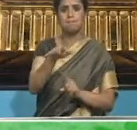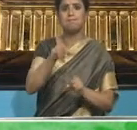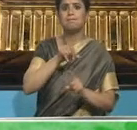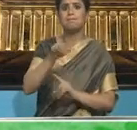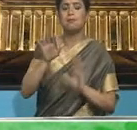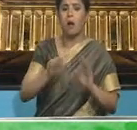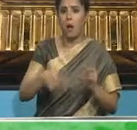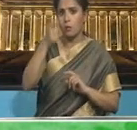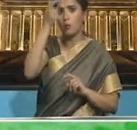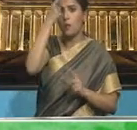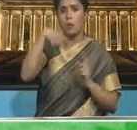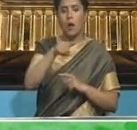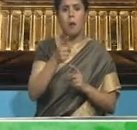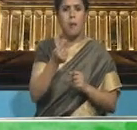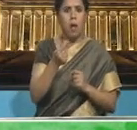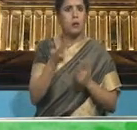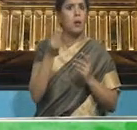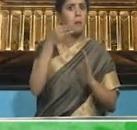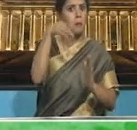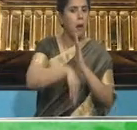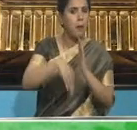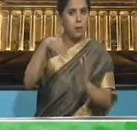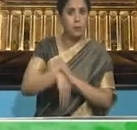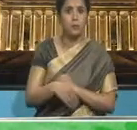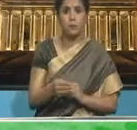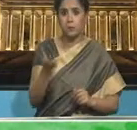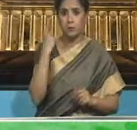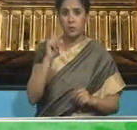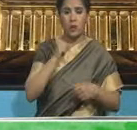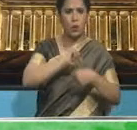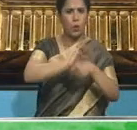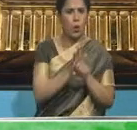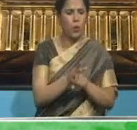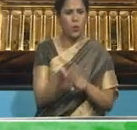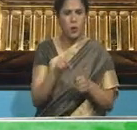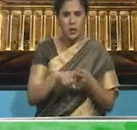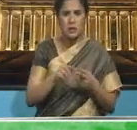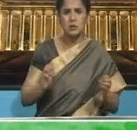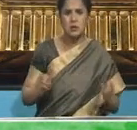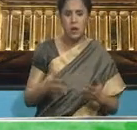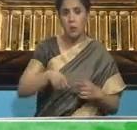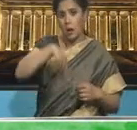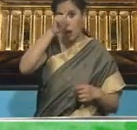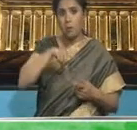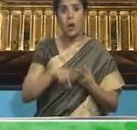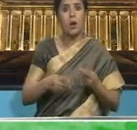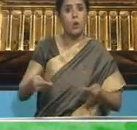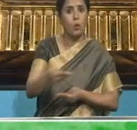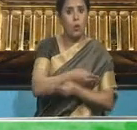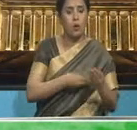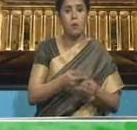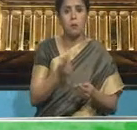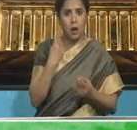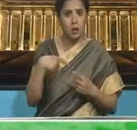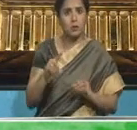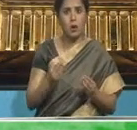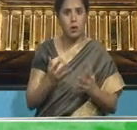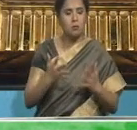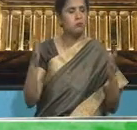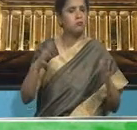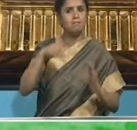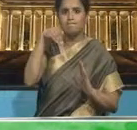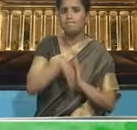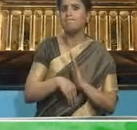है। शुरुआती दौर में कोविड-19 से भारत की अर्थव्यवस्था को भी काफ़ी क्षति